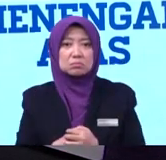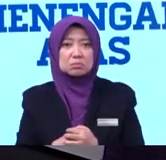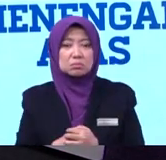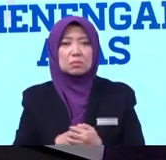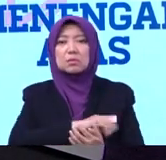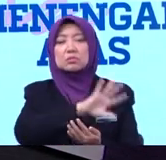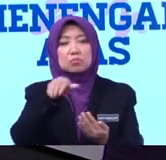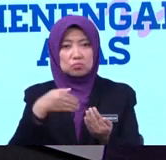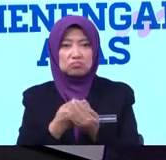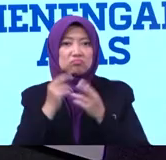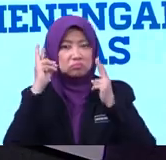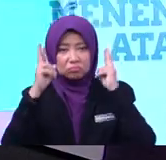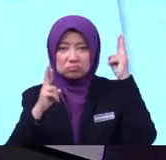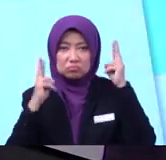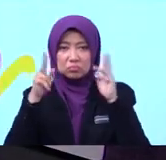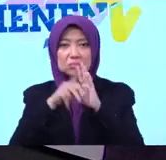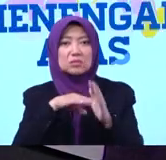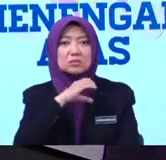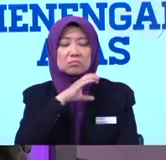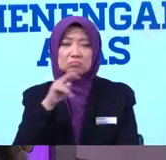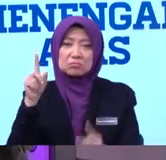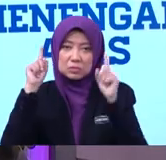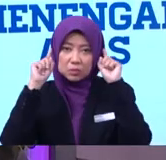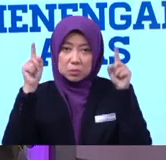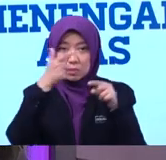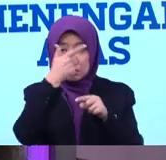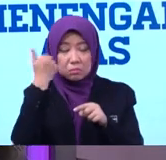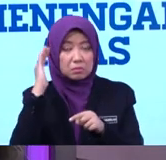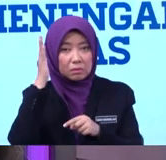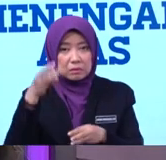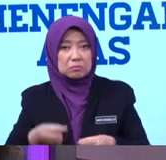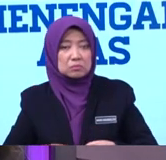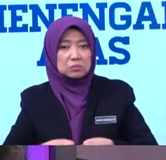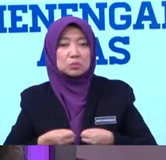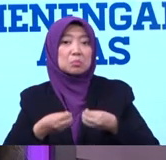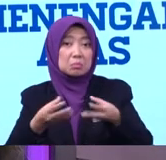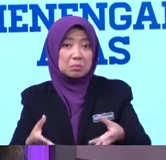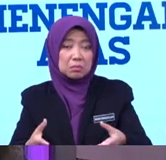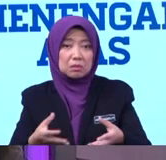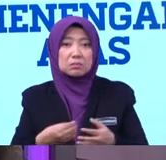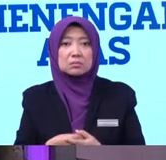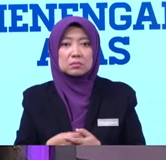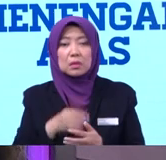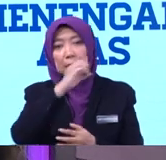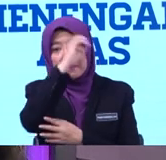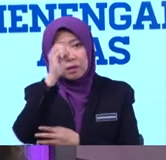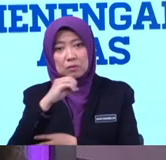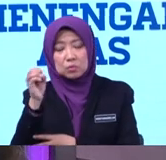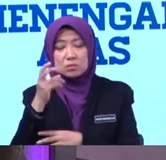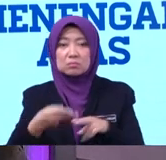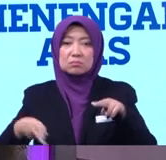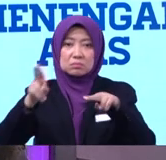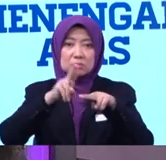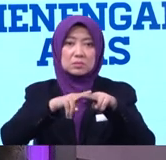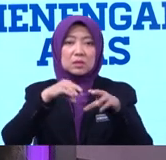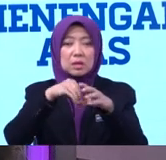sekarang Sebab semua ada kaitan yang menyumbang kepada kadar peraturan pencemaran dalam negara